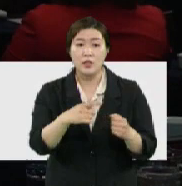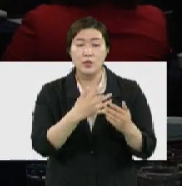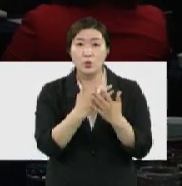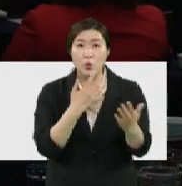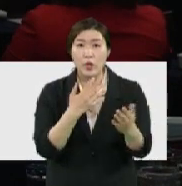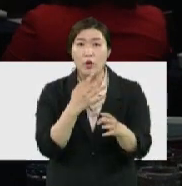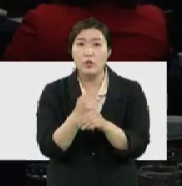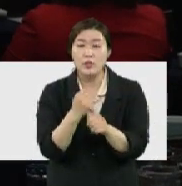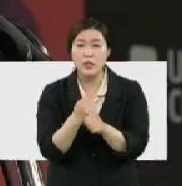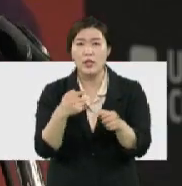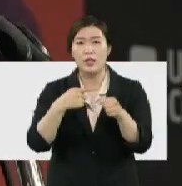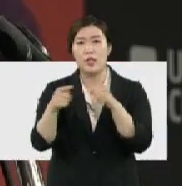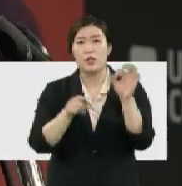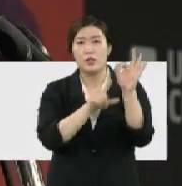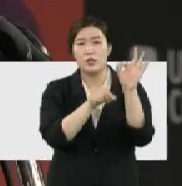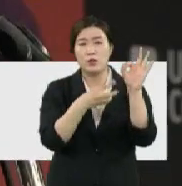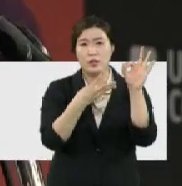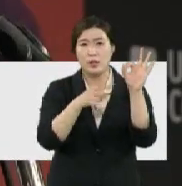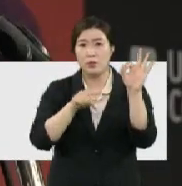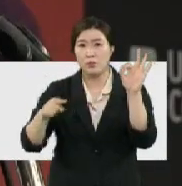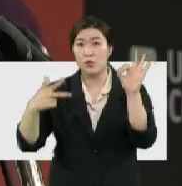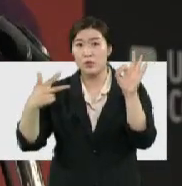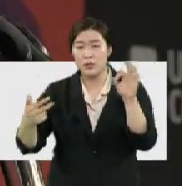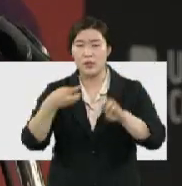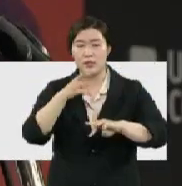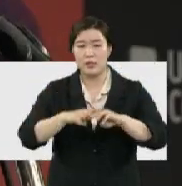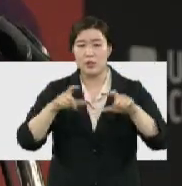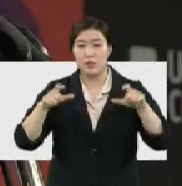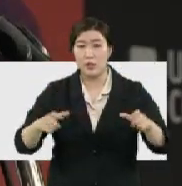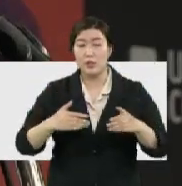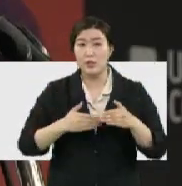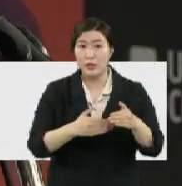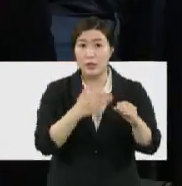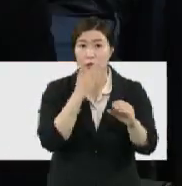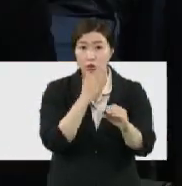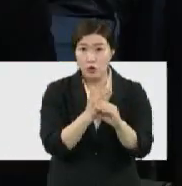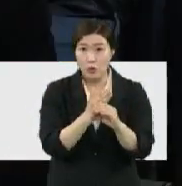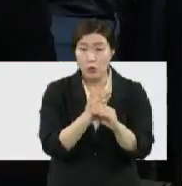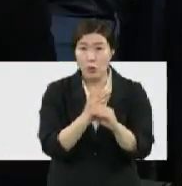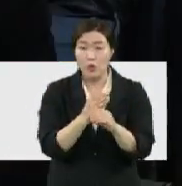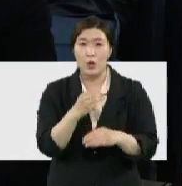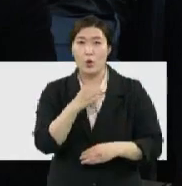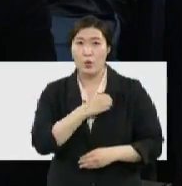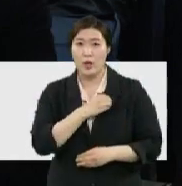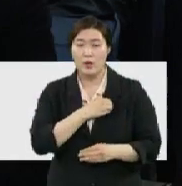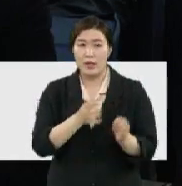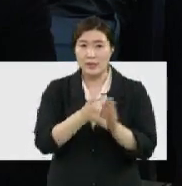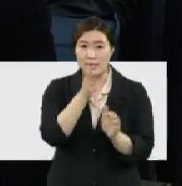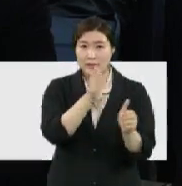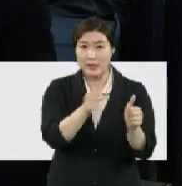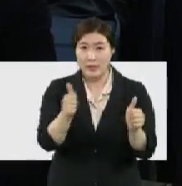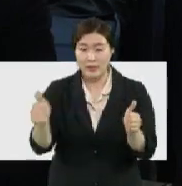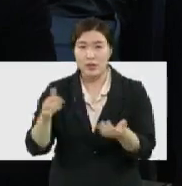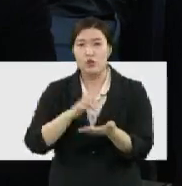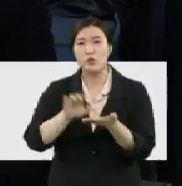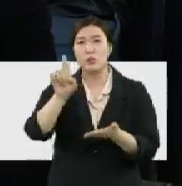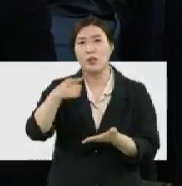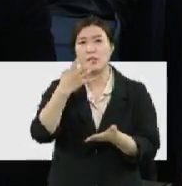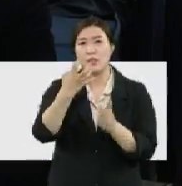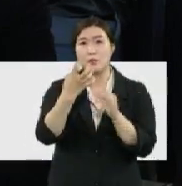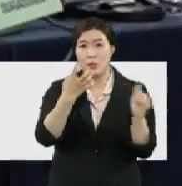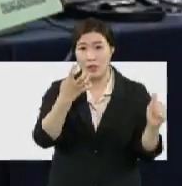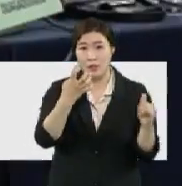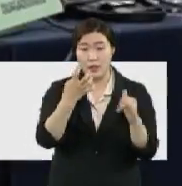내년 10월 3일에서 7일 대전 컨벤션센터 인근에서 140여 개 회원국 도시 단체장들 과 un